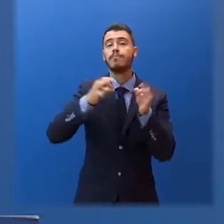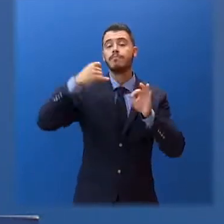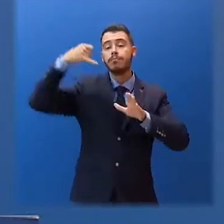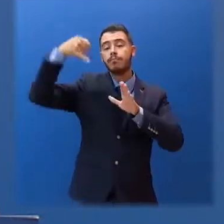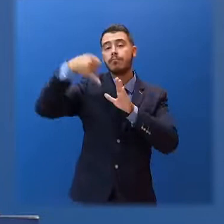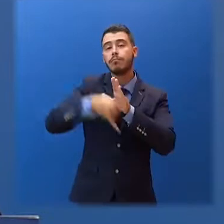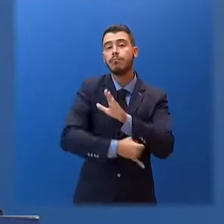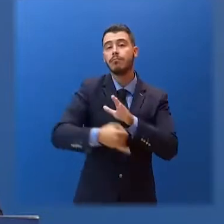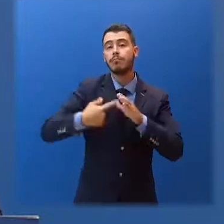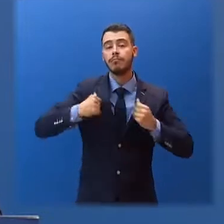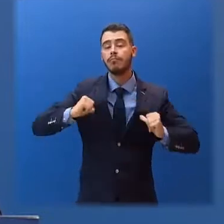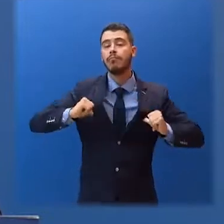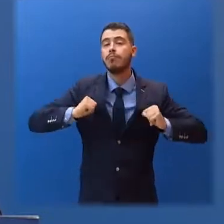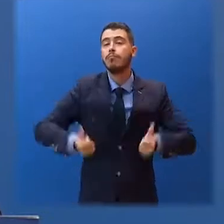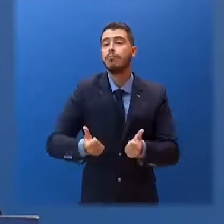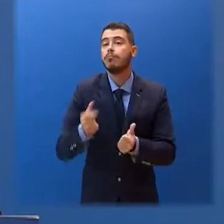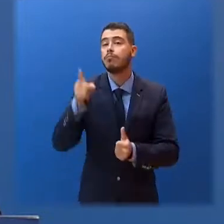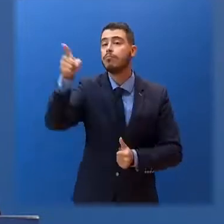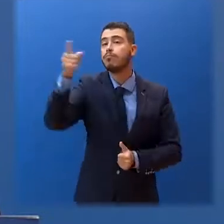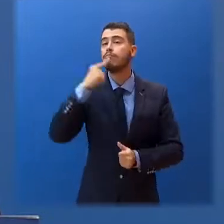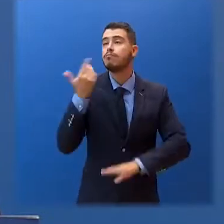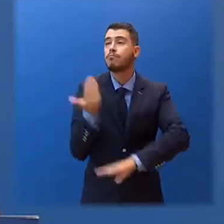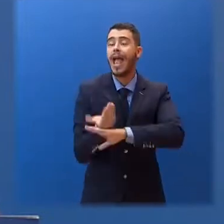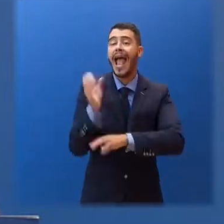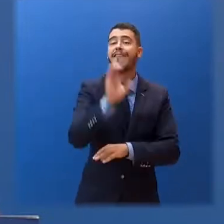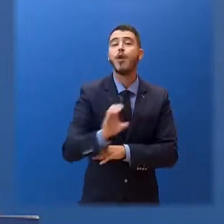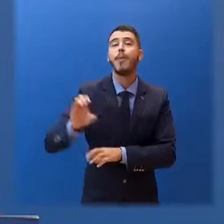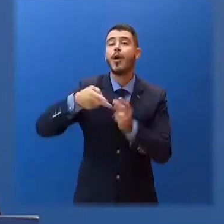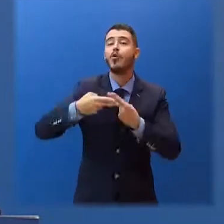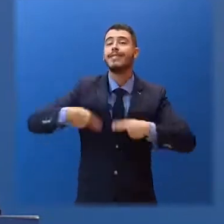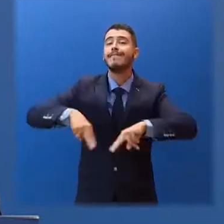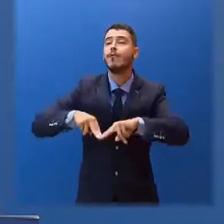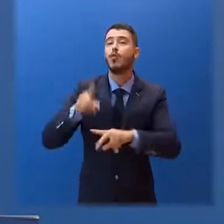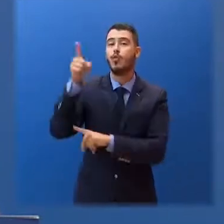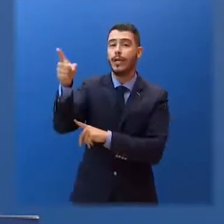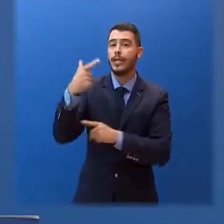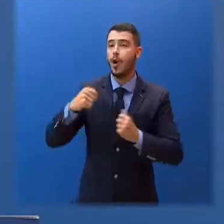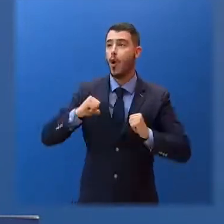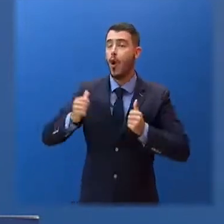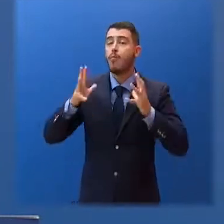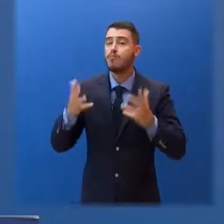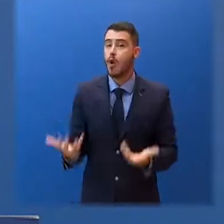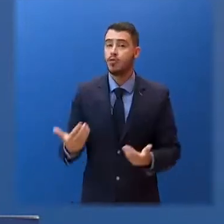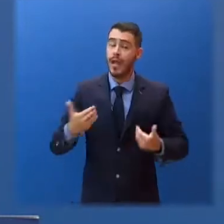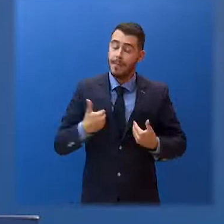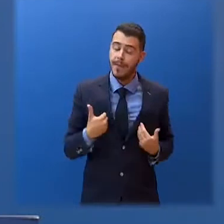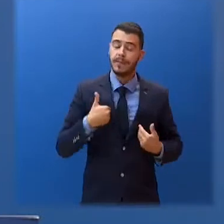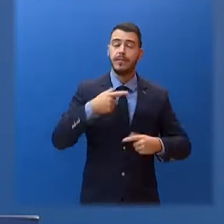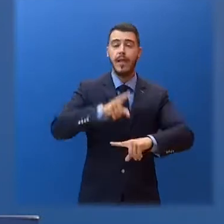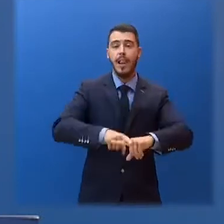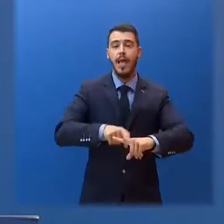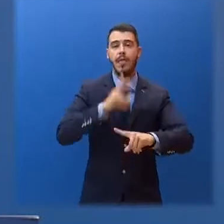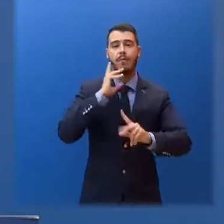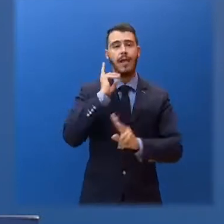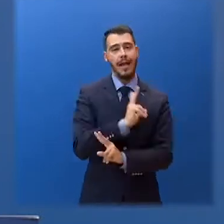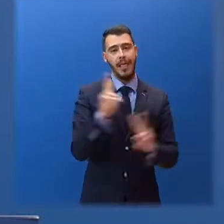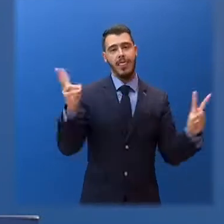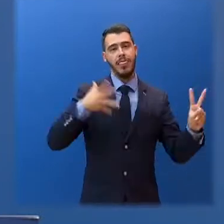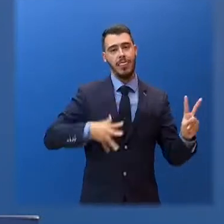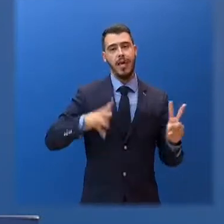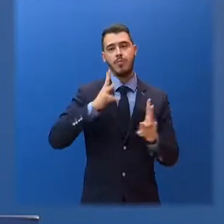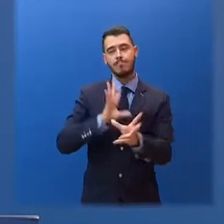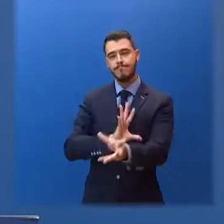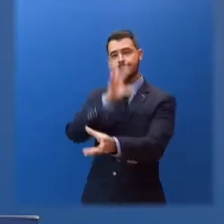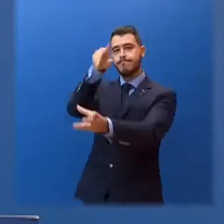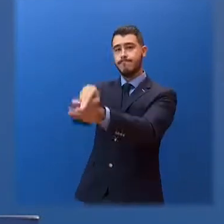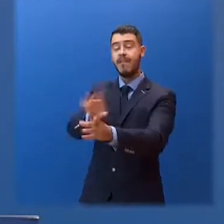οριστικά γι' αυτό. Αλλά αυτό που είναι ξεκάθαρο και αυτονόητο από ελληνικής πλευράς, είναι η συμμετοχή σε αυτή την πολυμερή διάσκεψη της